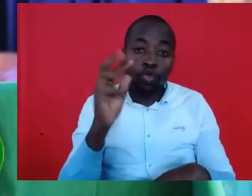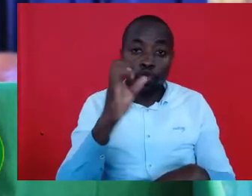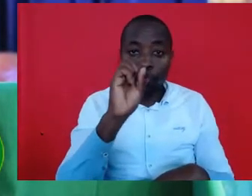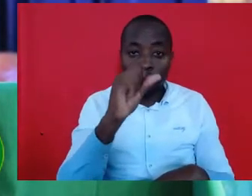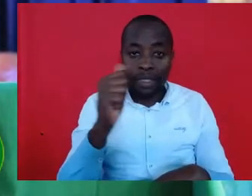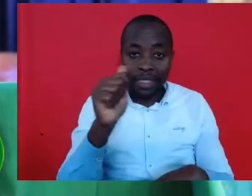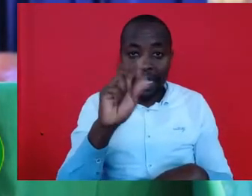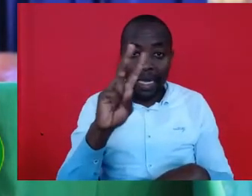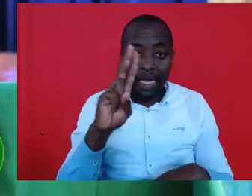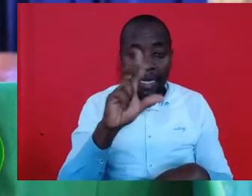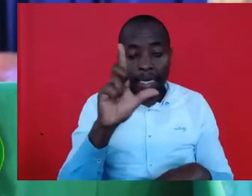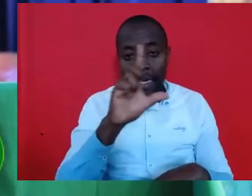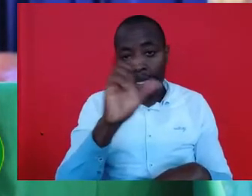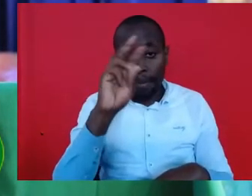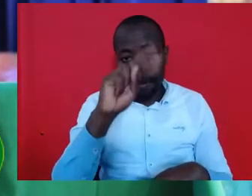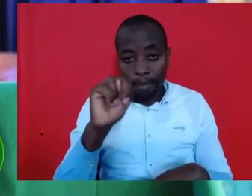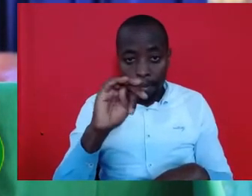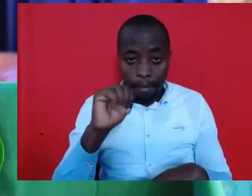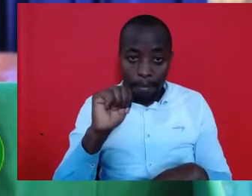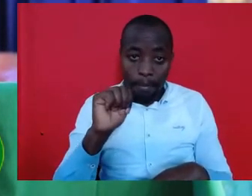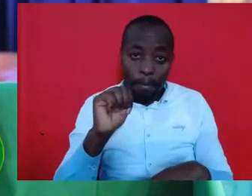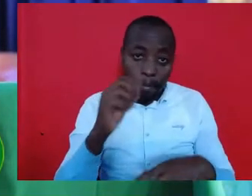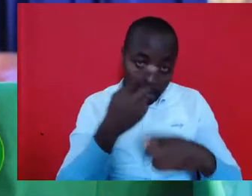Lakini walipofika kule Yerusalemu